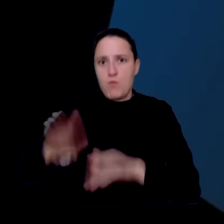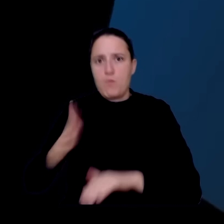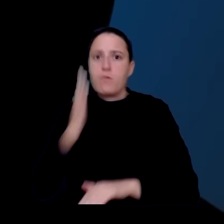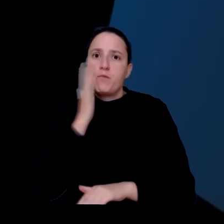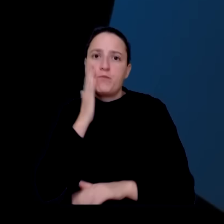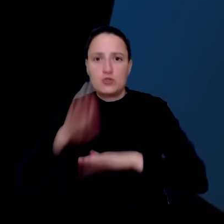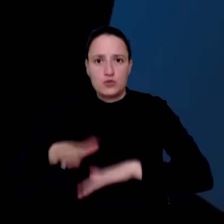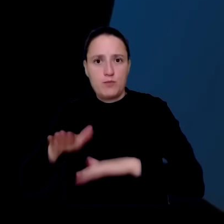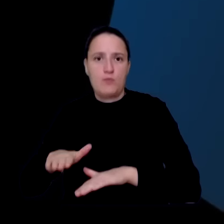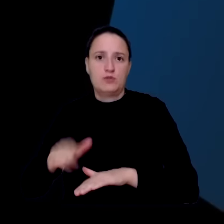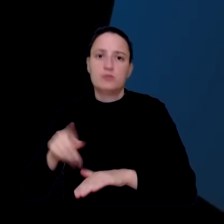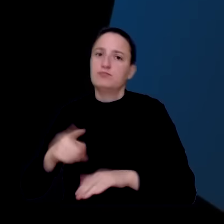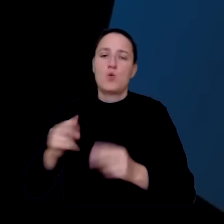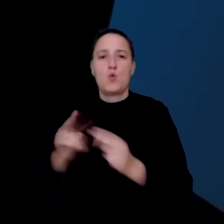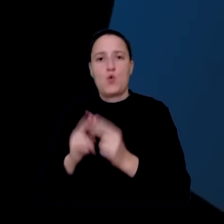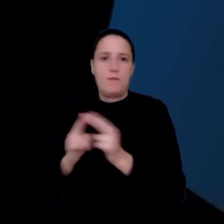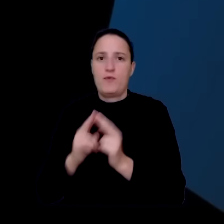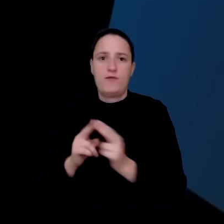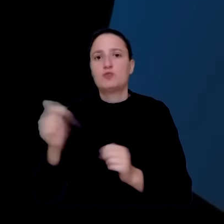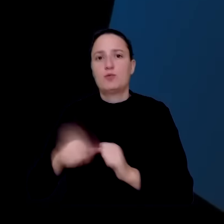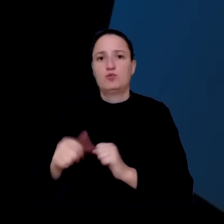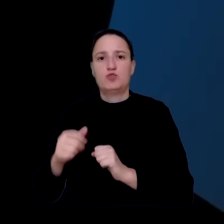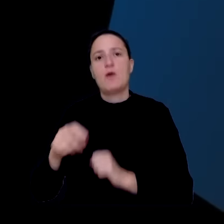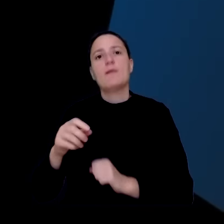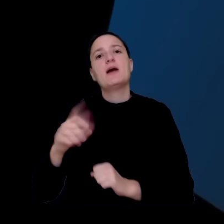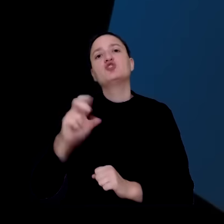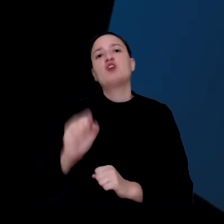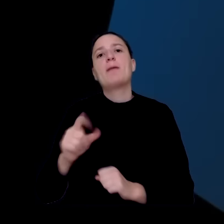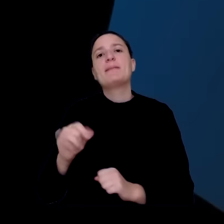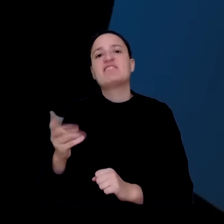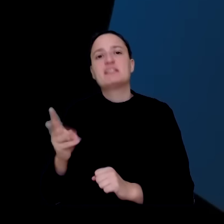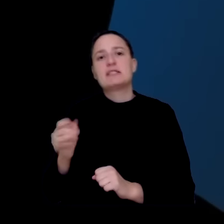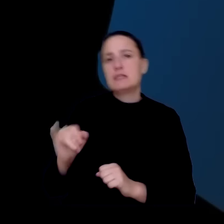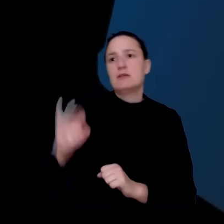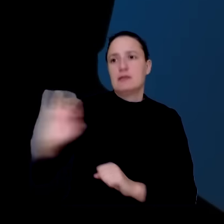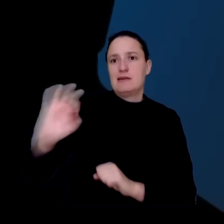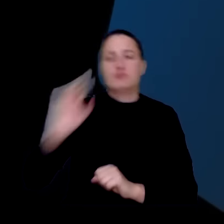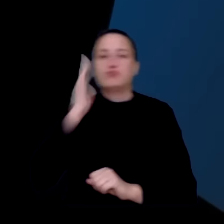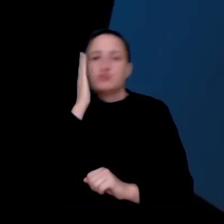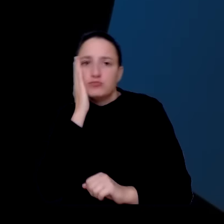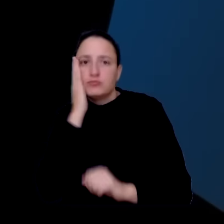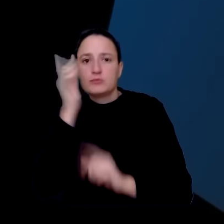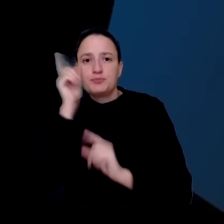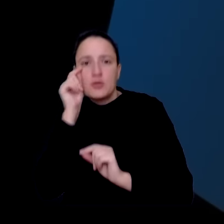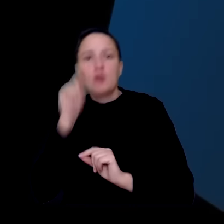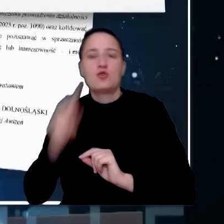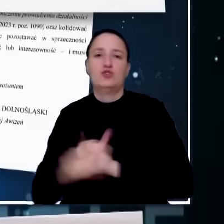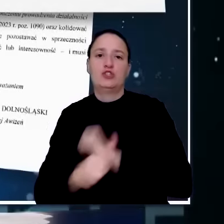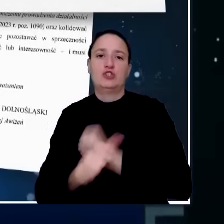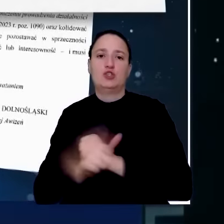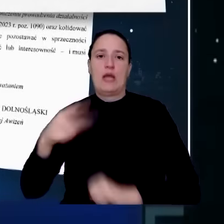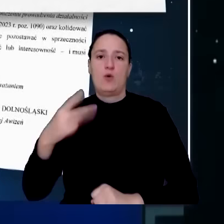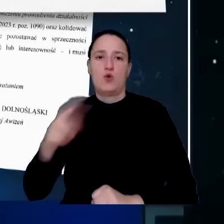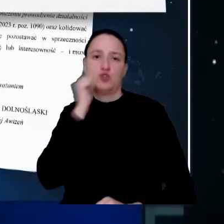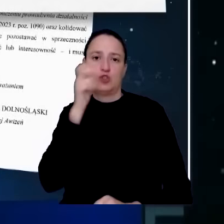rezydenta. Umówiliśmy się, że za pobyt u pana Artura Czapiewskiego będę przekazywać mu kwotę 60 euro za dzień pobytu. Ja